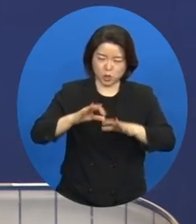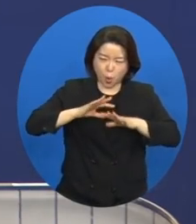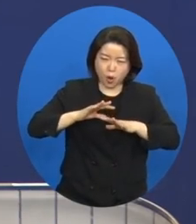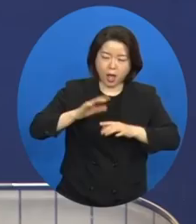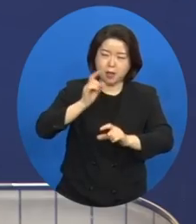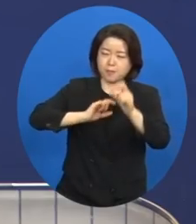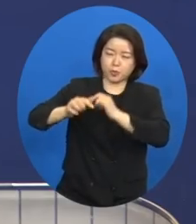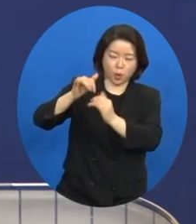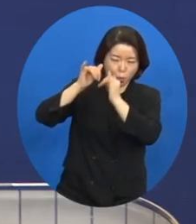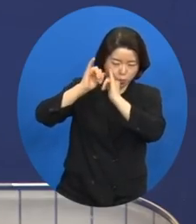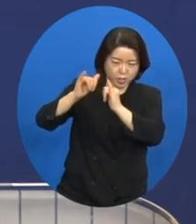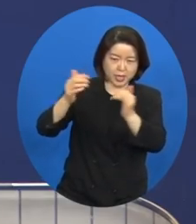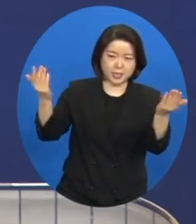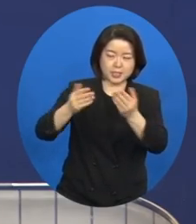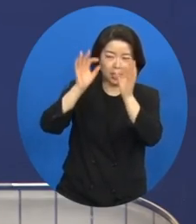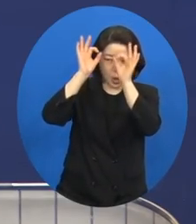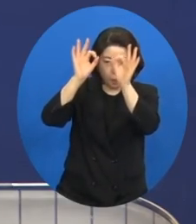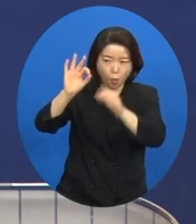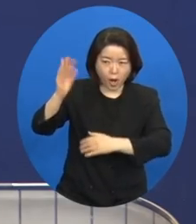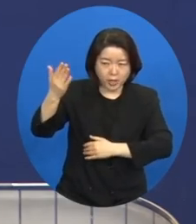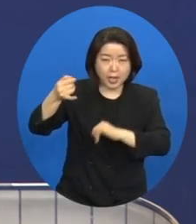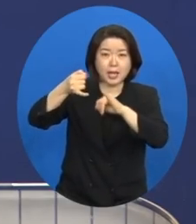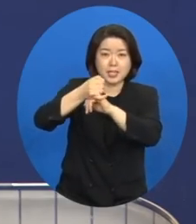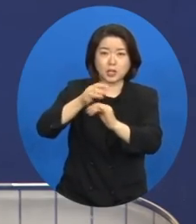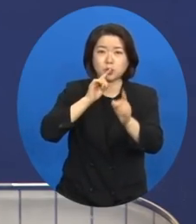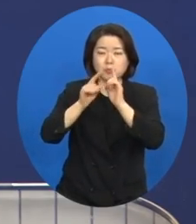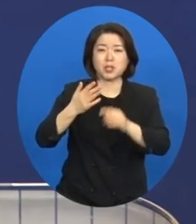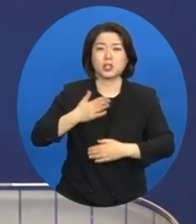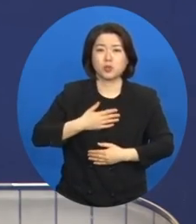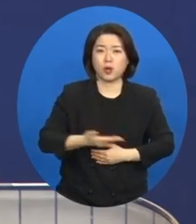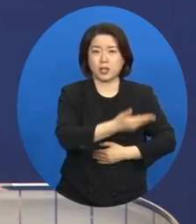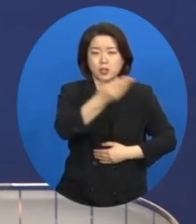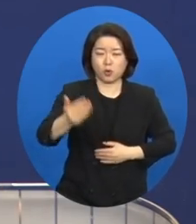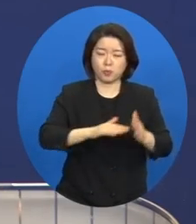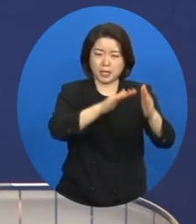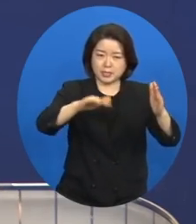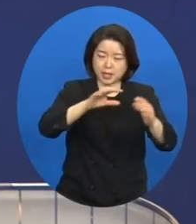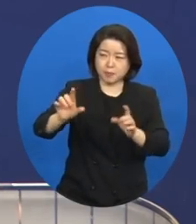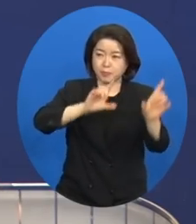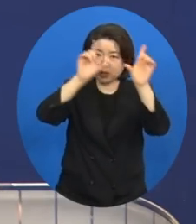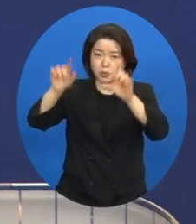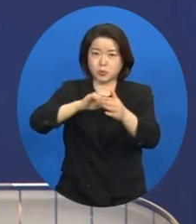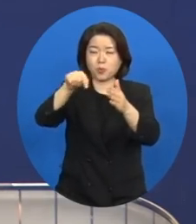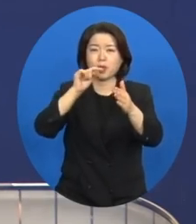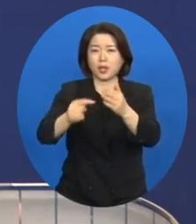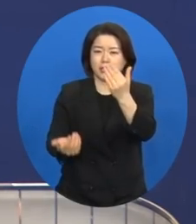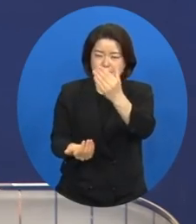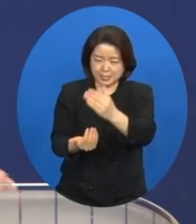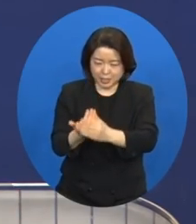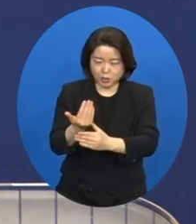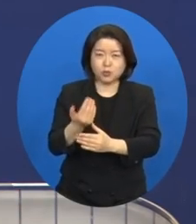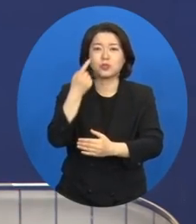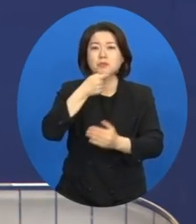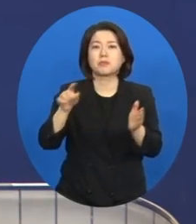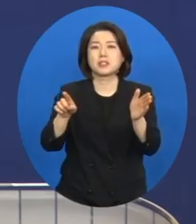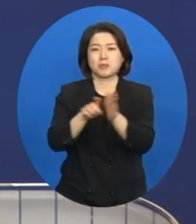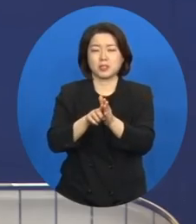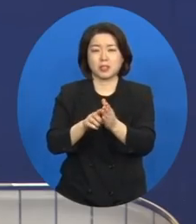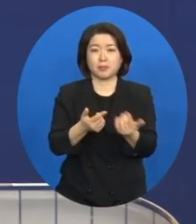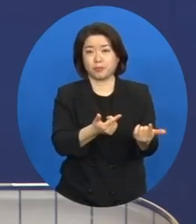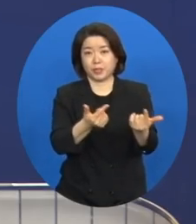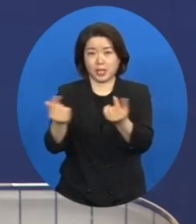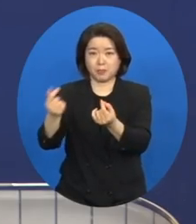일들을 보게 되리라는 약속의 말씀이 저와 여러분들과 삶과 가정 가운데 일어날 줄로 믿습니다. 우리 함께